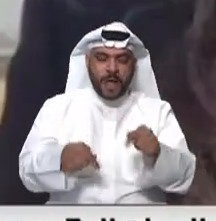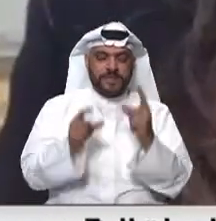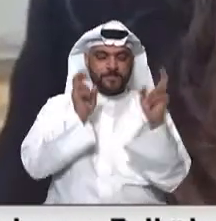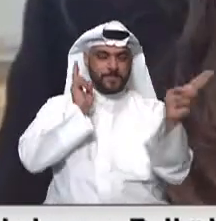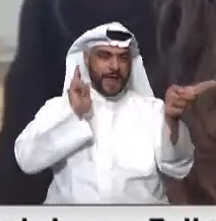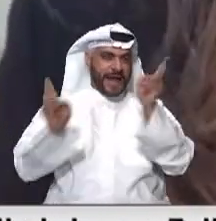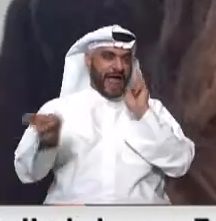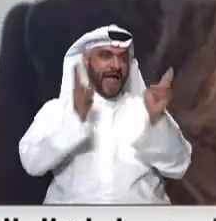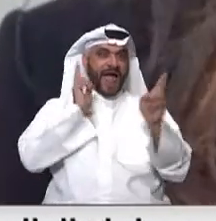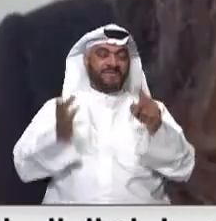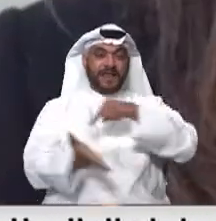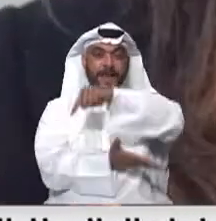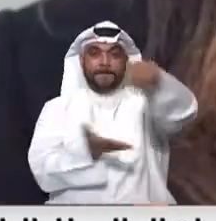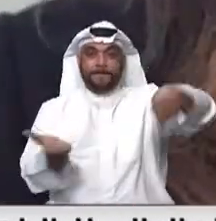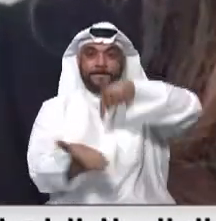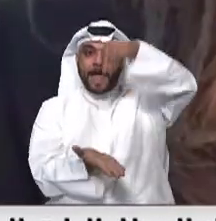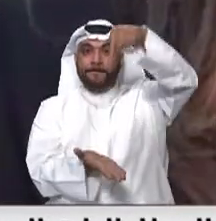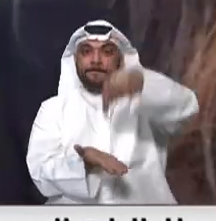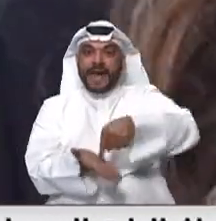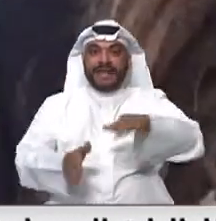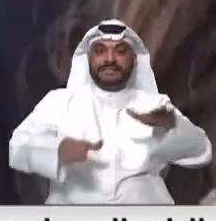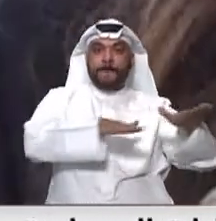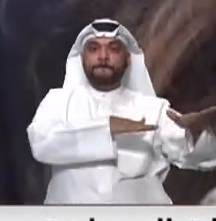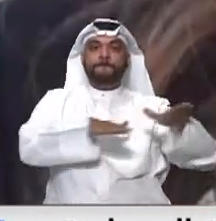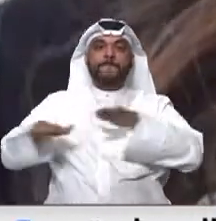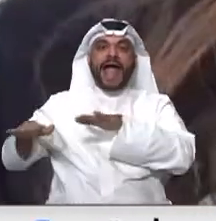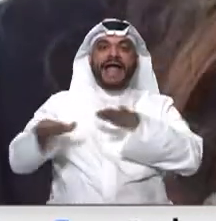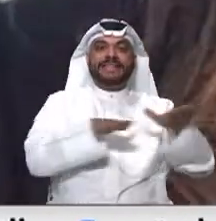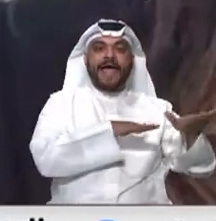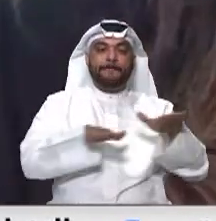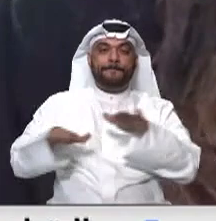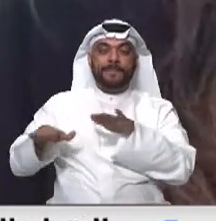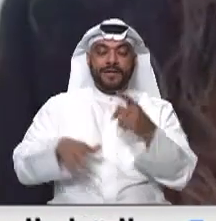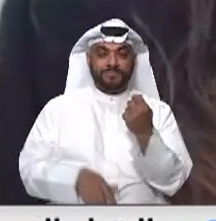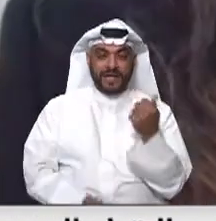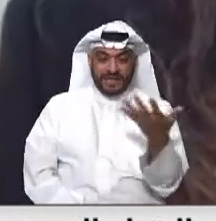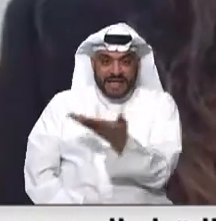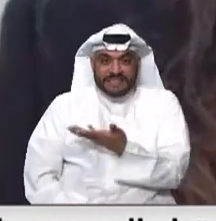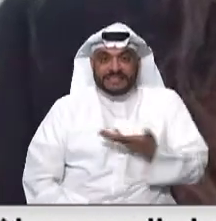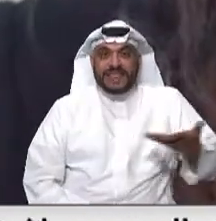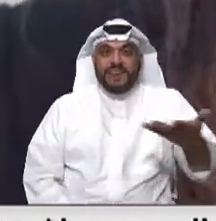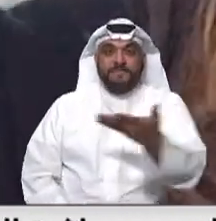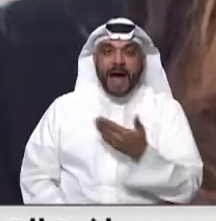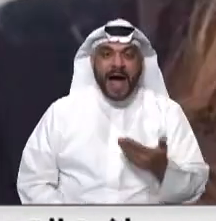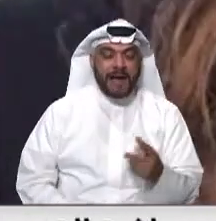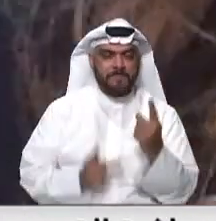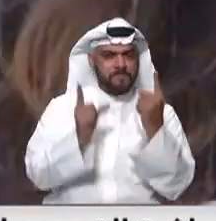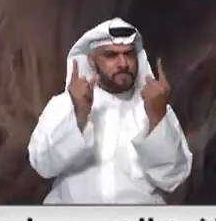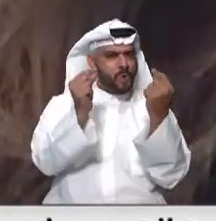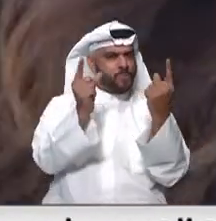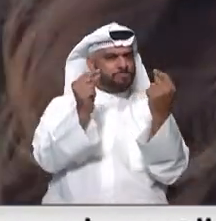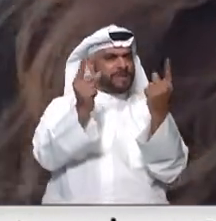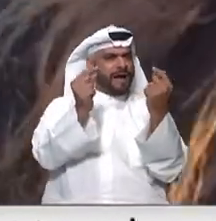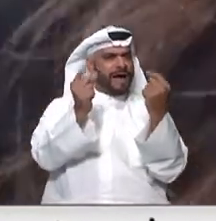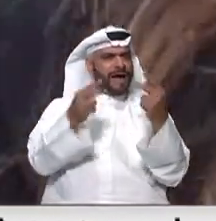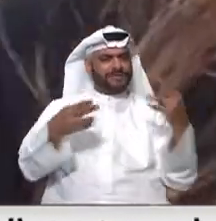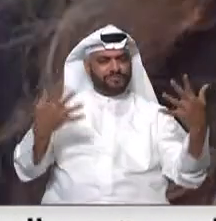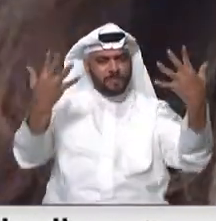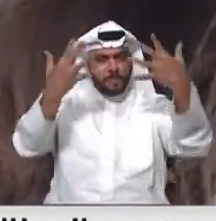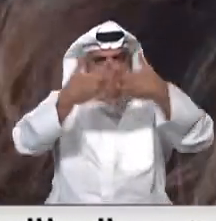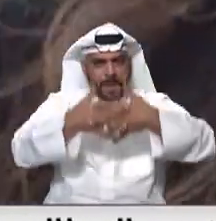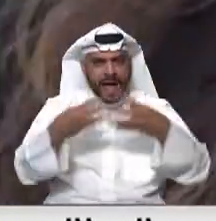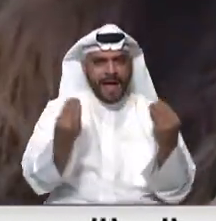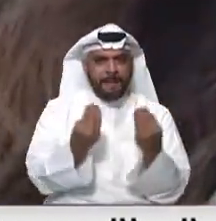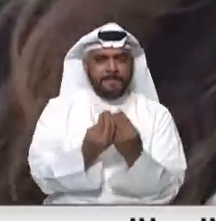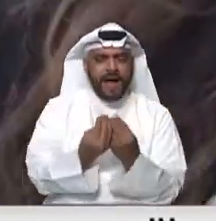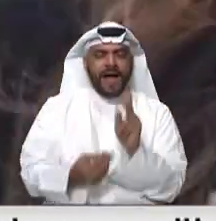هذا المركز ودوره البارز ليس فقط في تعزيز العلاقات الاقتصادية وعلاقات الاستثمار بين البلدين، بل